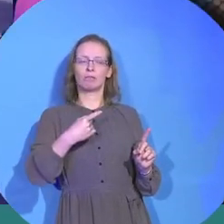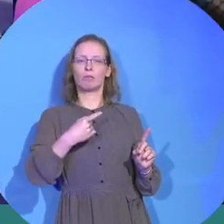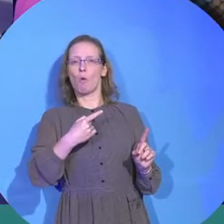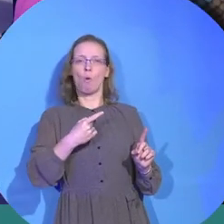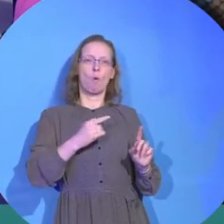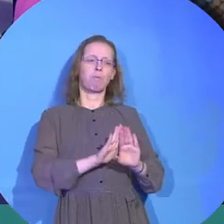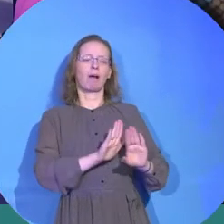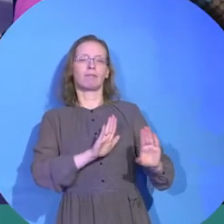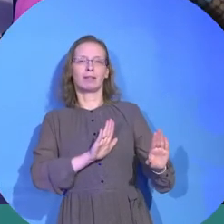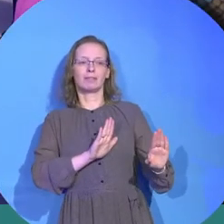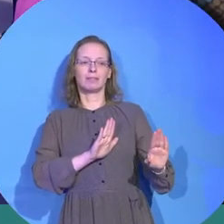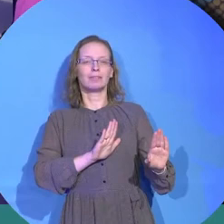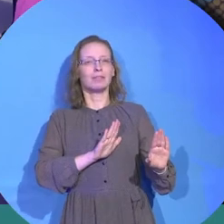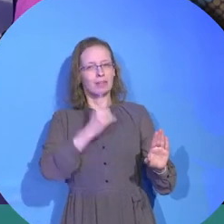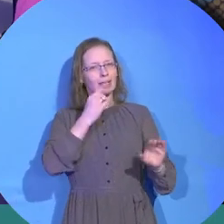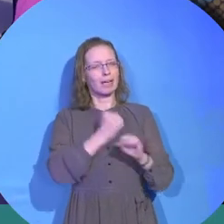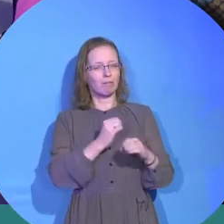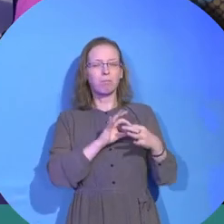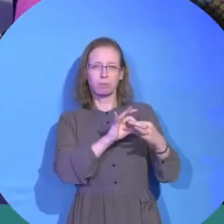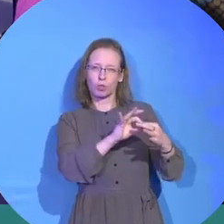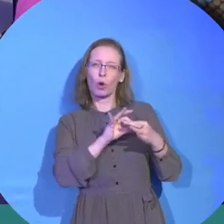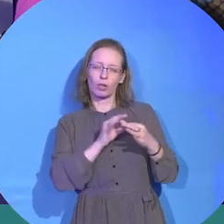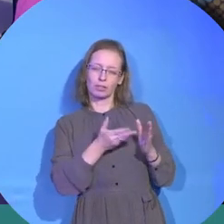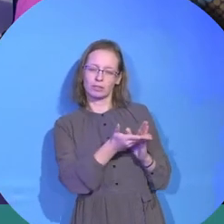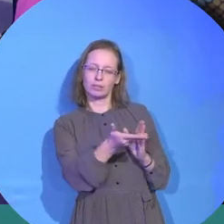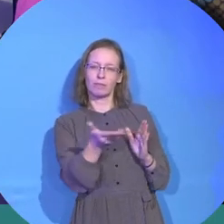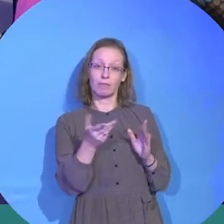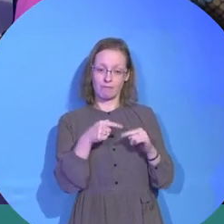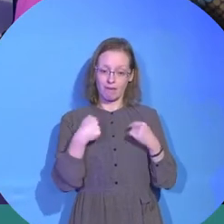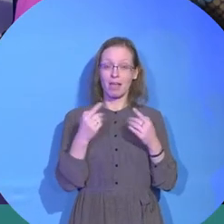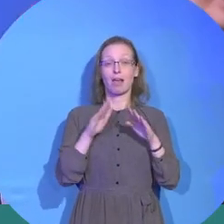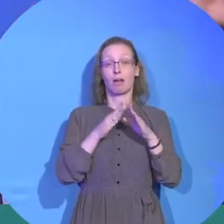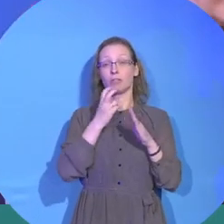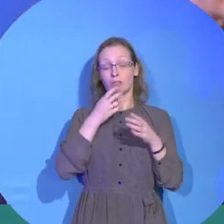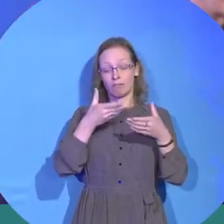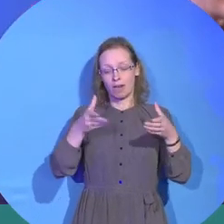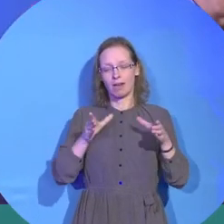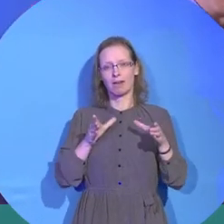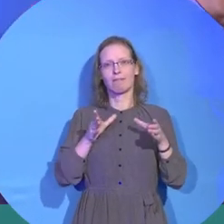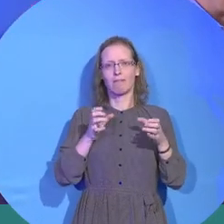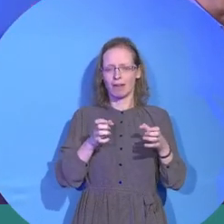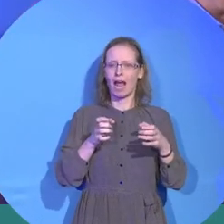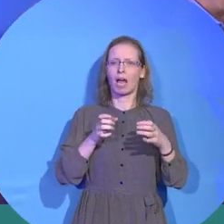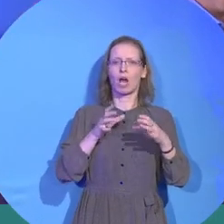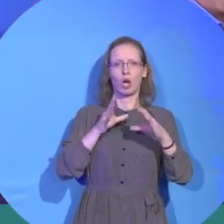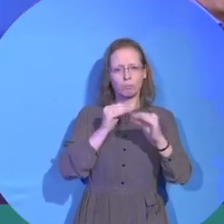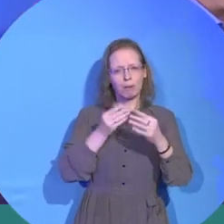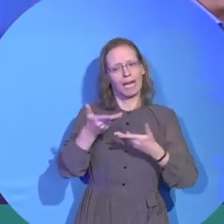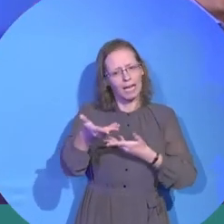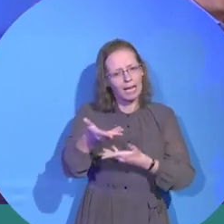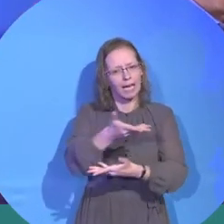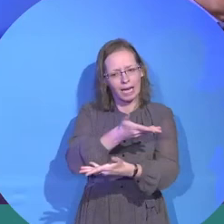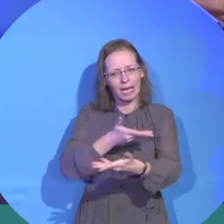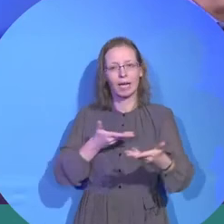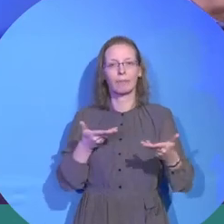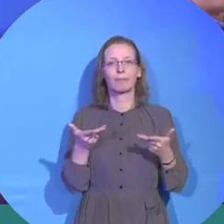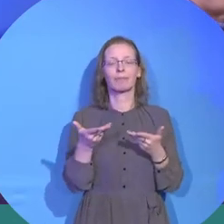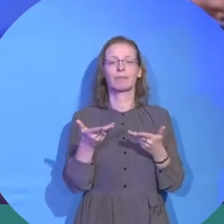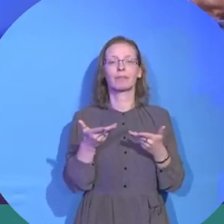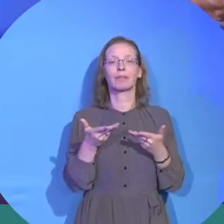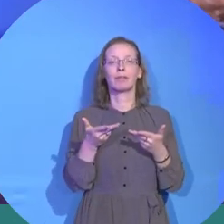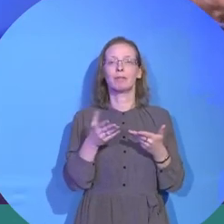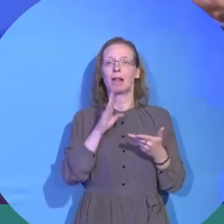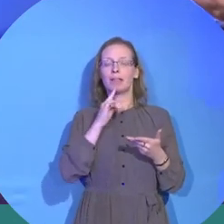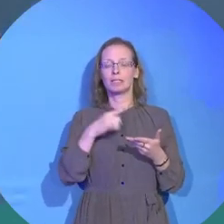zijn. Mm. Wij willen juist als vereniging ook graag het gesprek aangaan. En als ik tegen een over abortus zeg, maar dat is